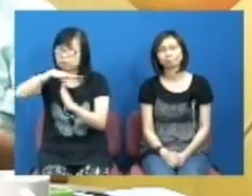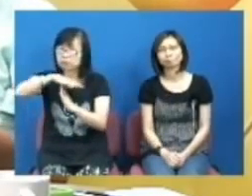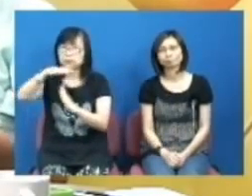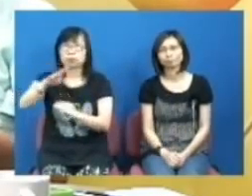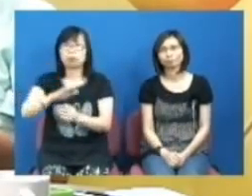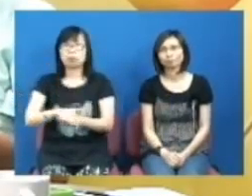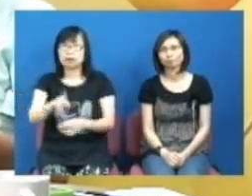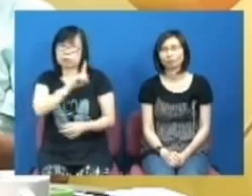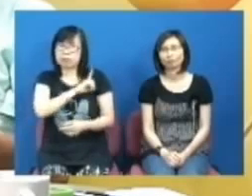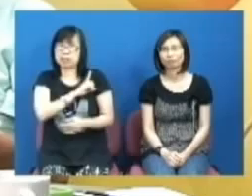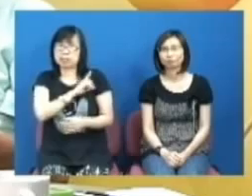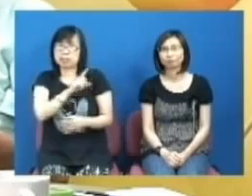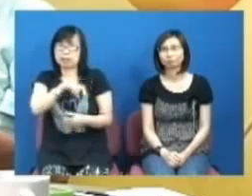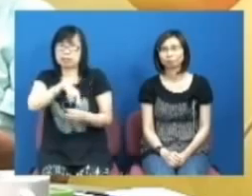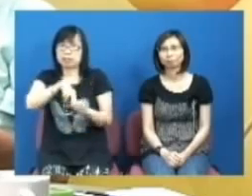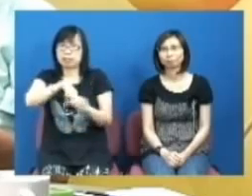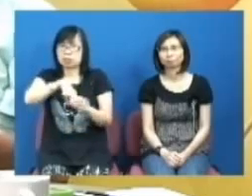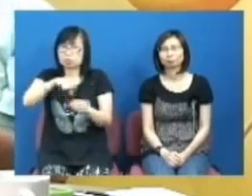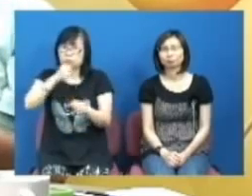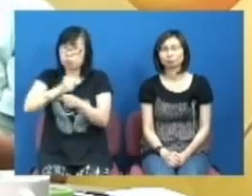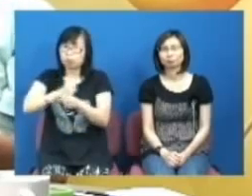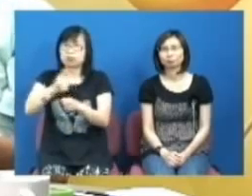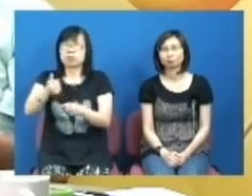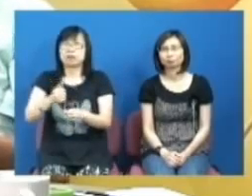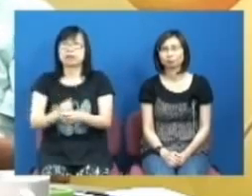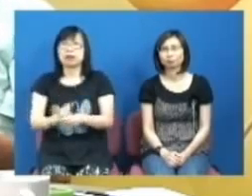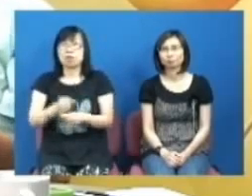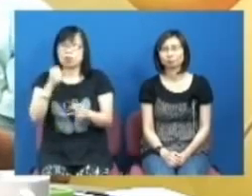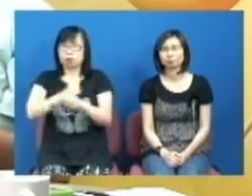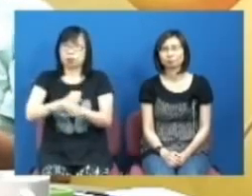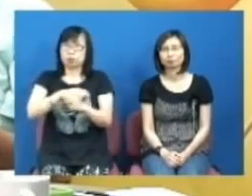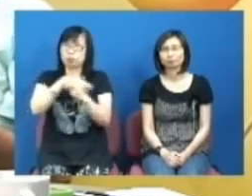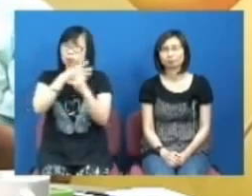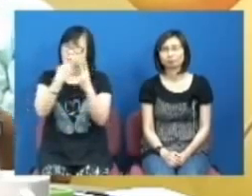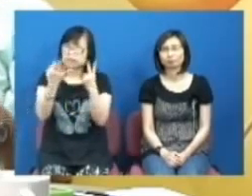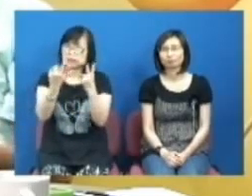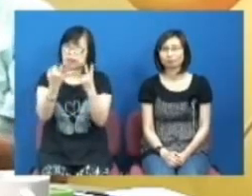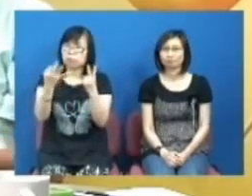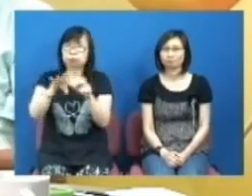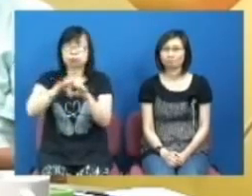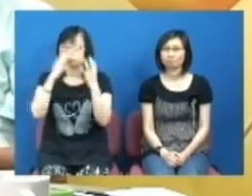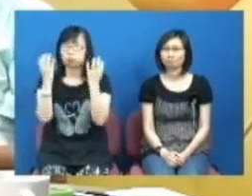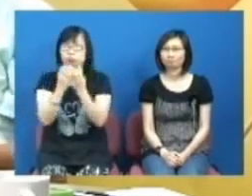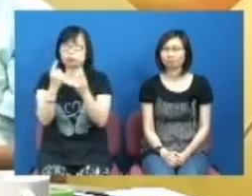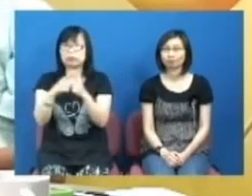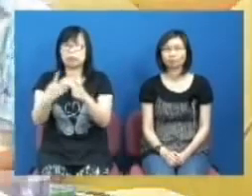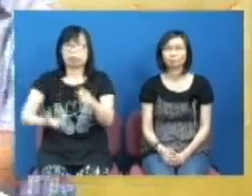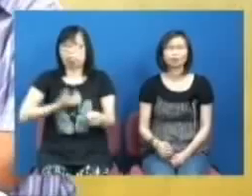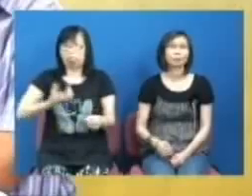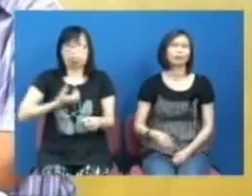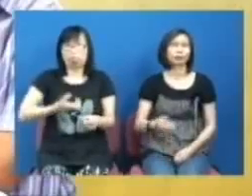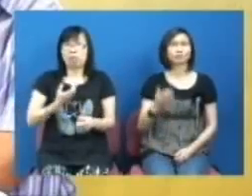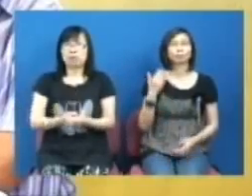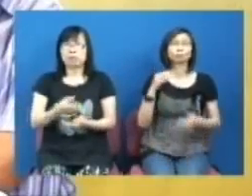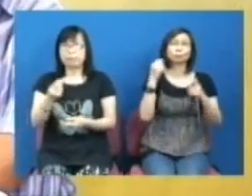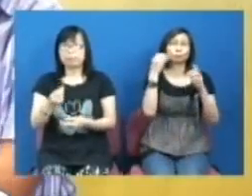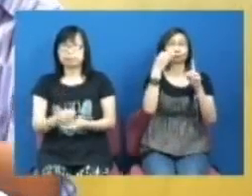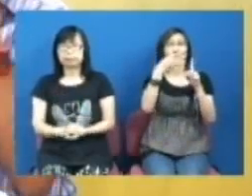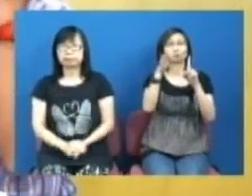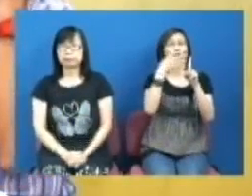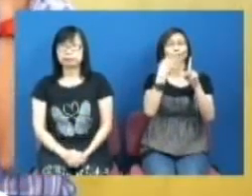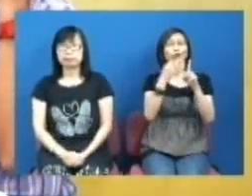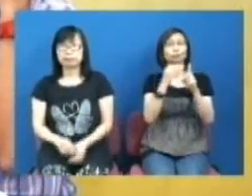自掘墳墓，整個23條令到天怒人怨一起爆出來， 又沙士啊， 是的，又那個